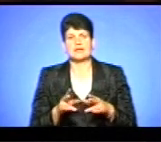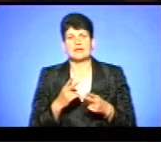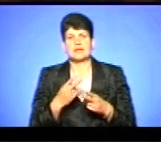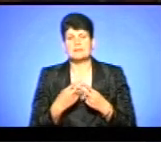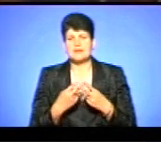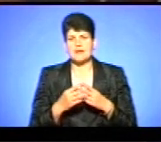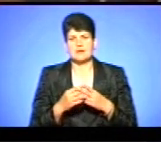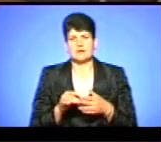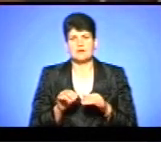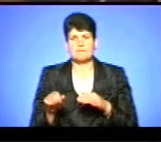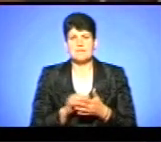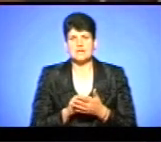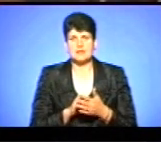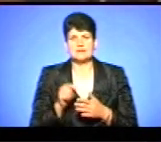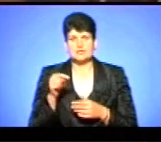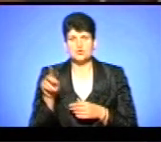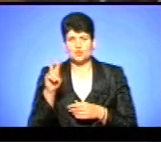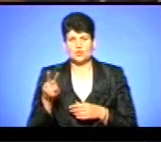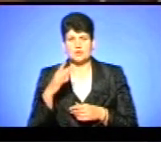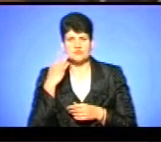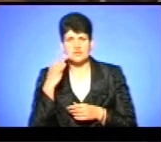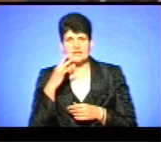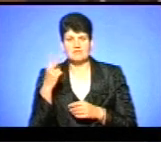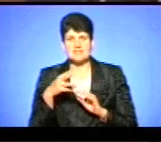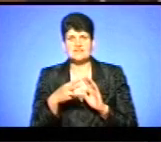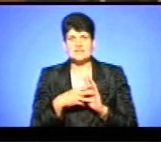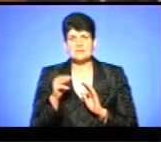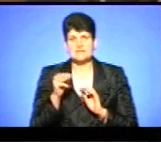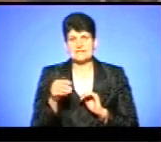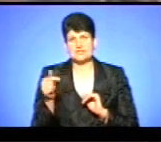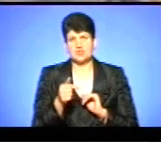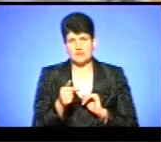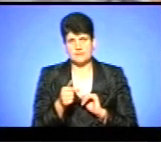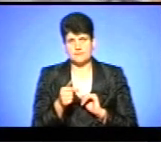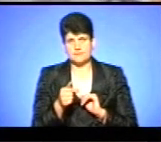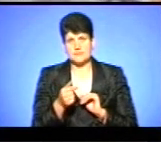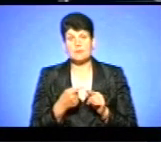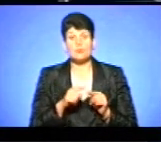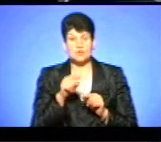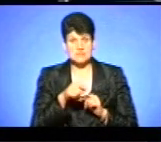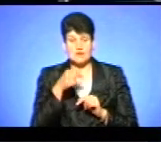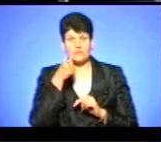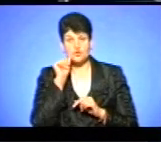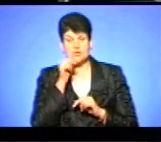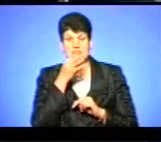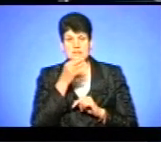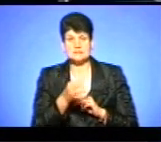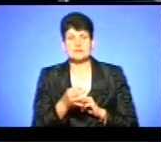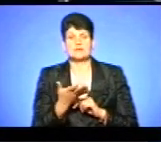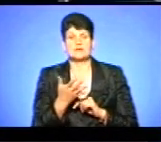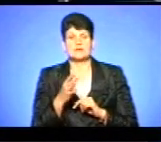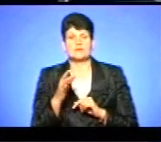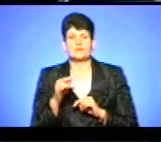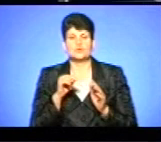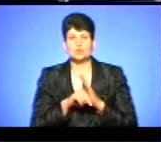матеріали, понад $1000 США та 28 тисяч гривень. Про це учора нам повідомила речник